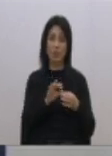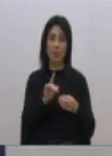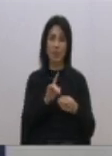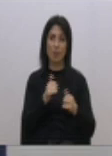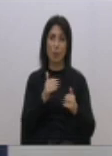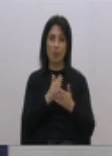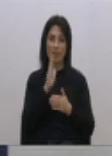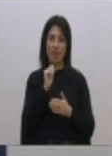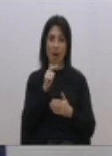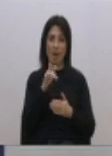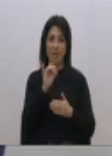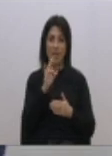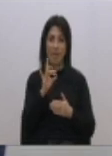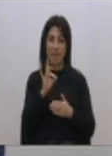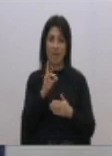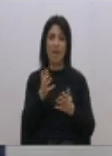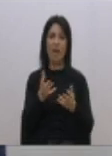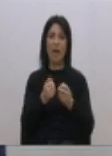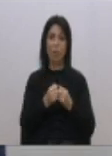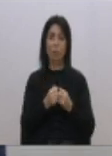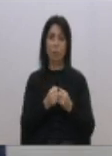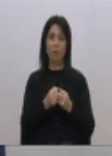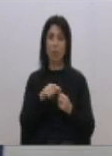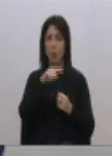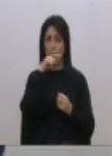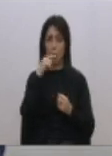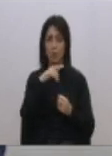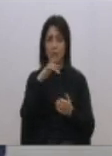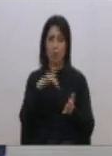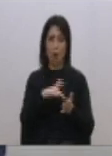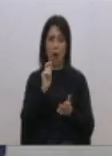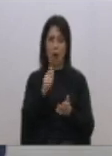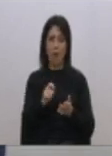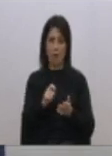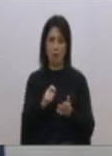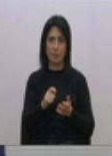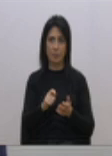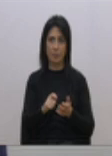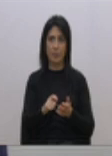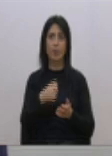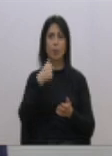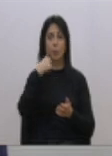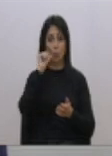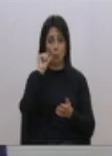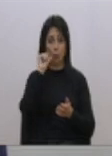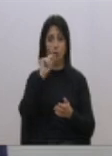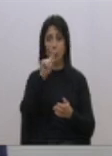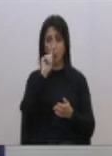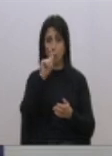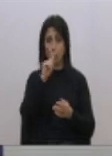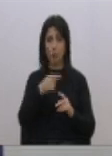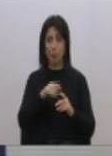როგორც არის ვაგნერი, ღებულობდა რუსეთის მოქალაქეობას. გუშინ პუტინმა